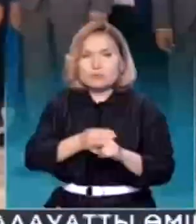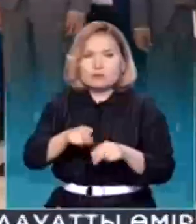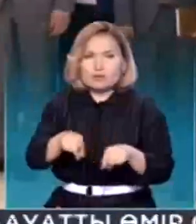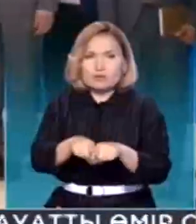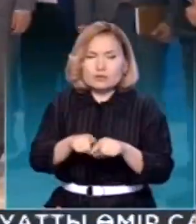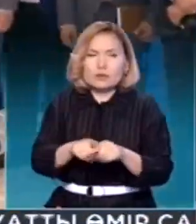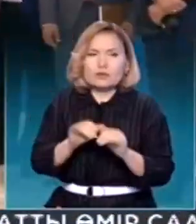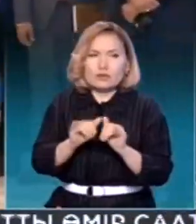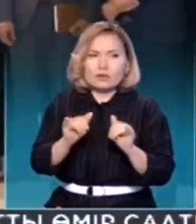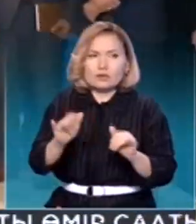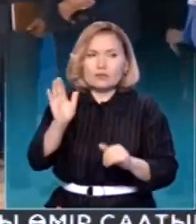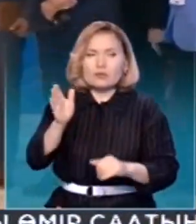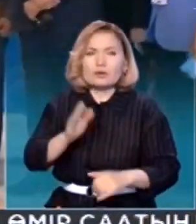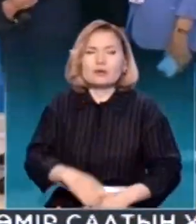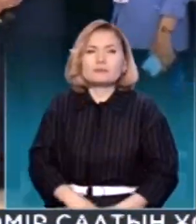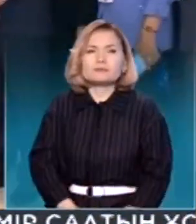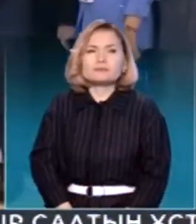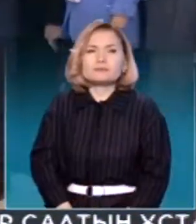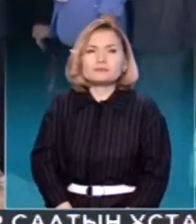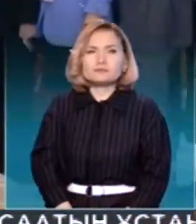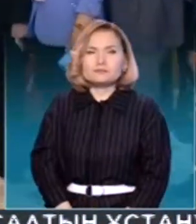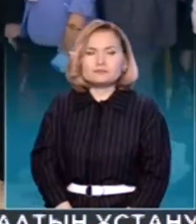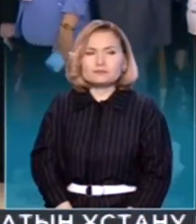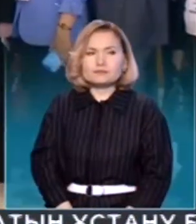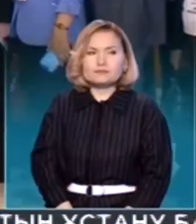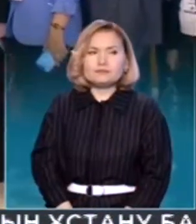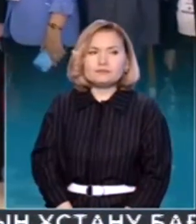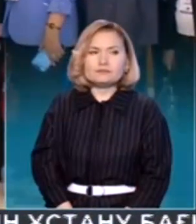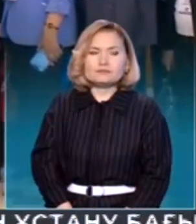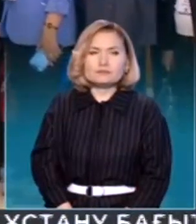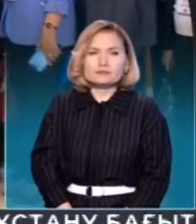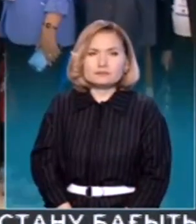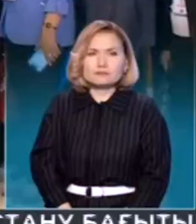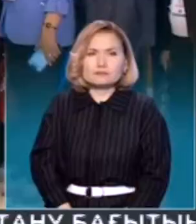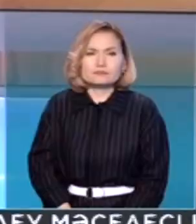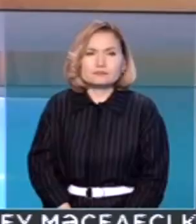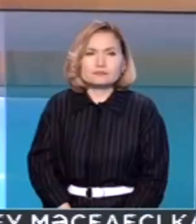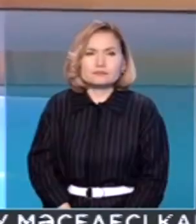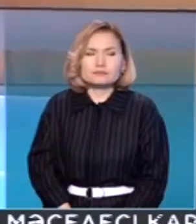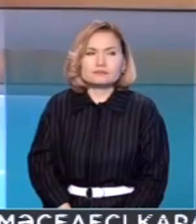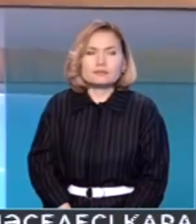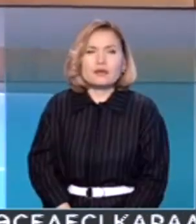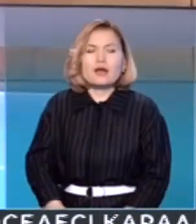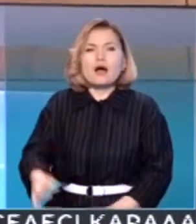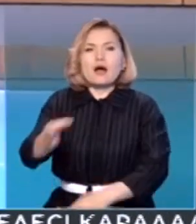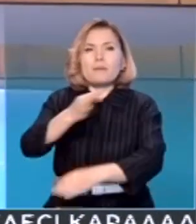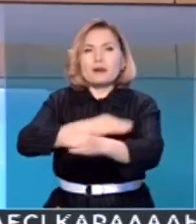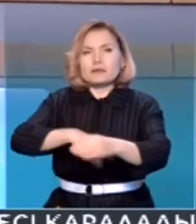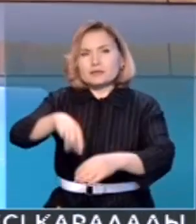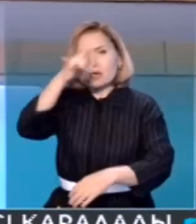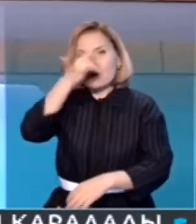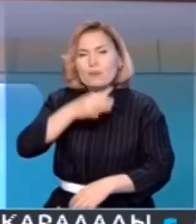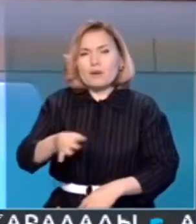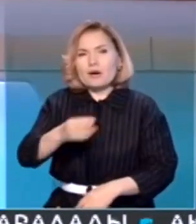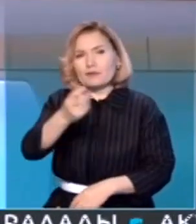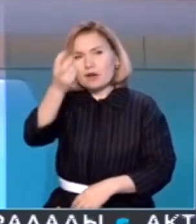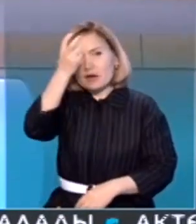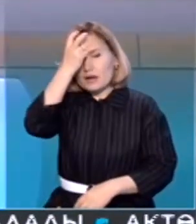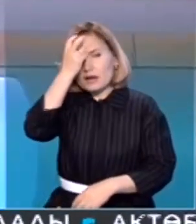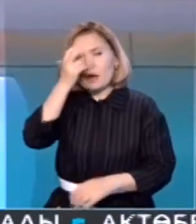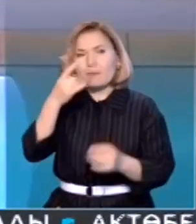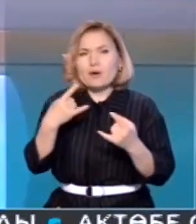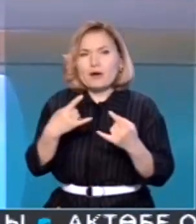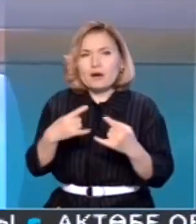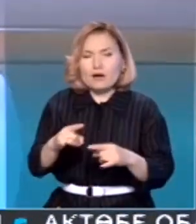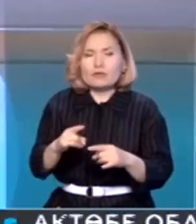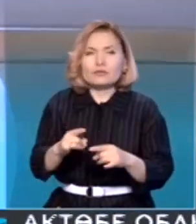алады. Серік Селеубайұлы, Дәулет Бегегенбайұлы, Қазақстан ұлттық арнасы, Астана. Батыс Қазақстан облысында киік төлдеп